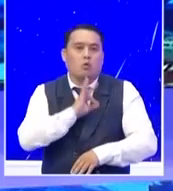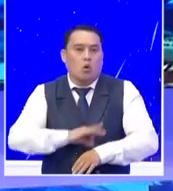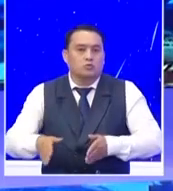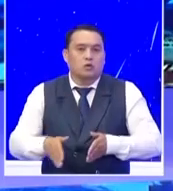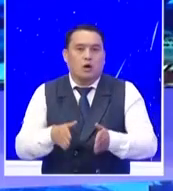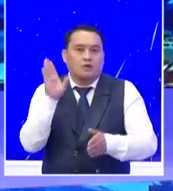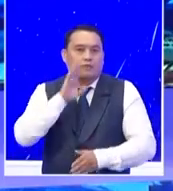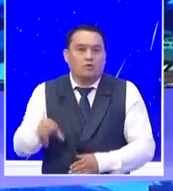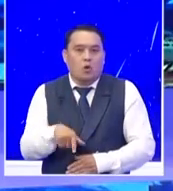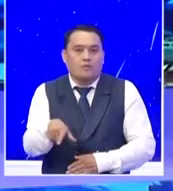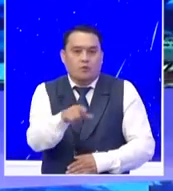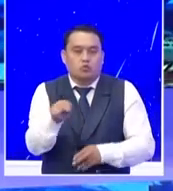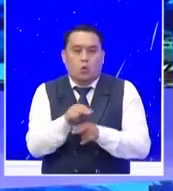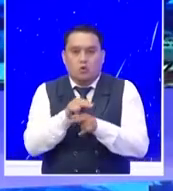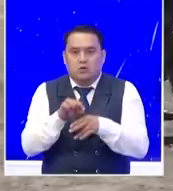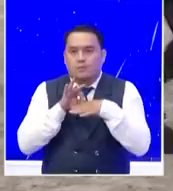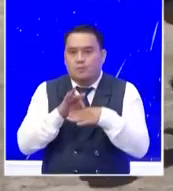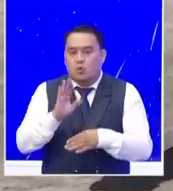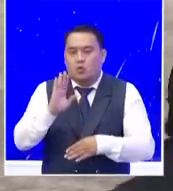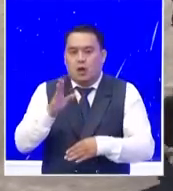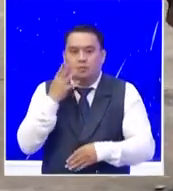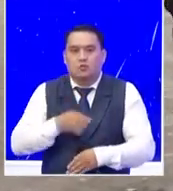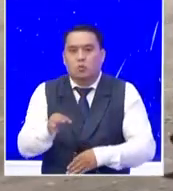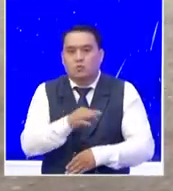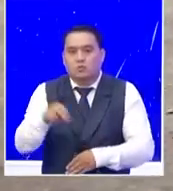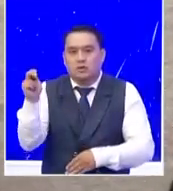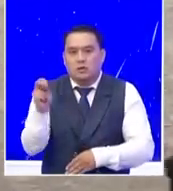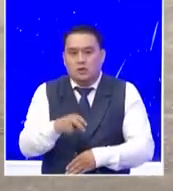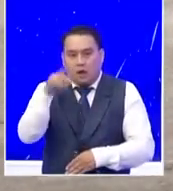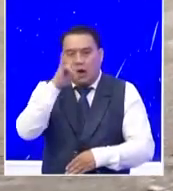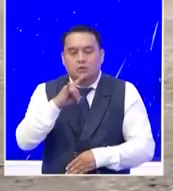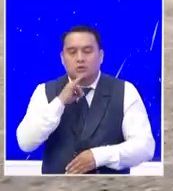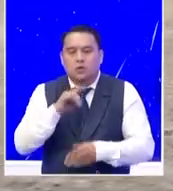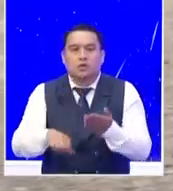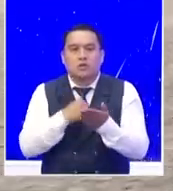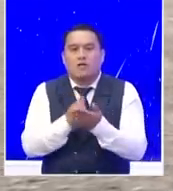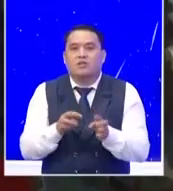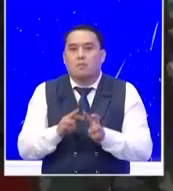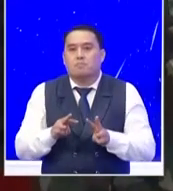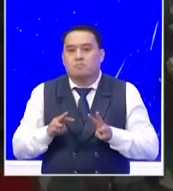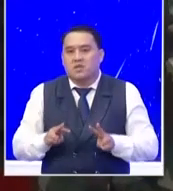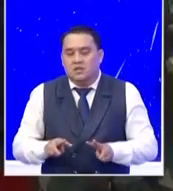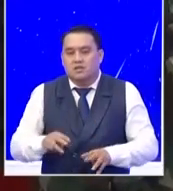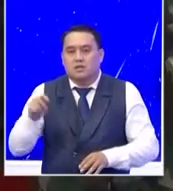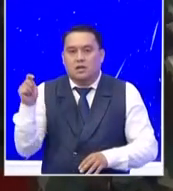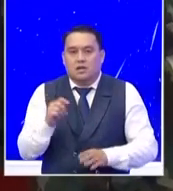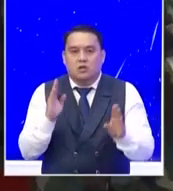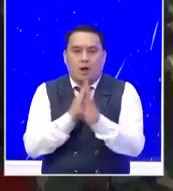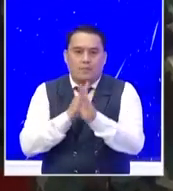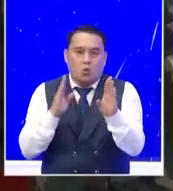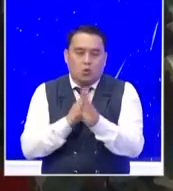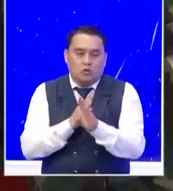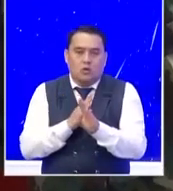каналдарға жөндеу жұмыстары жүргізіледі. Бұл туралы Жетісу өлкесіне келген Қазақстан Республикасы экология, геология және табиғи